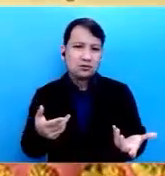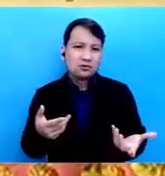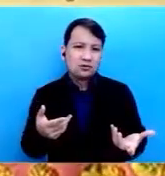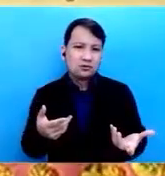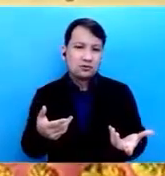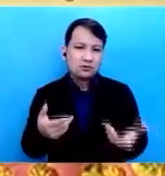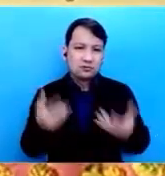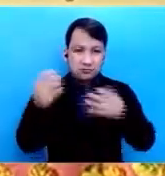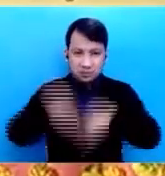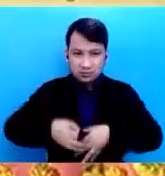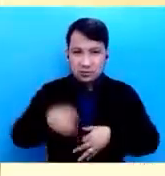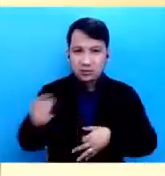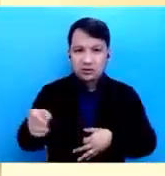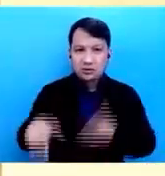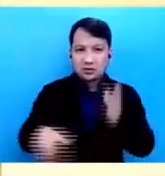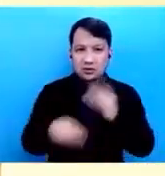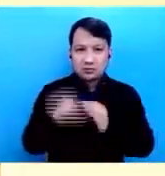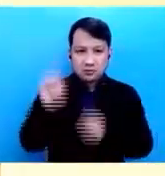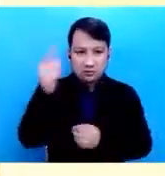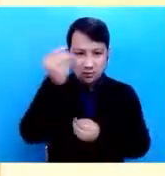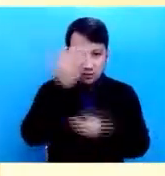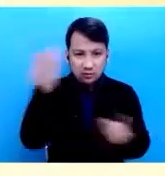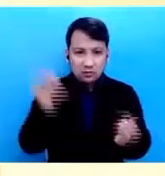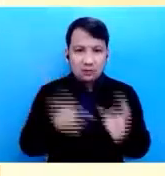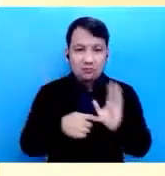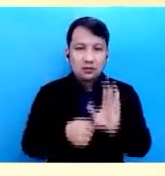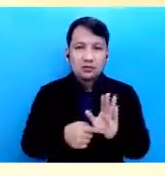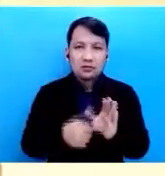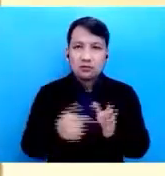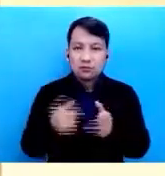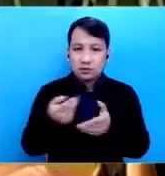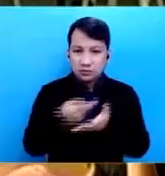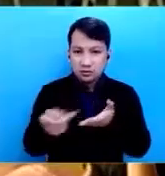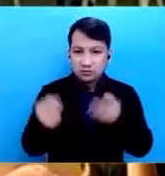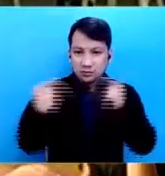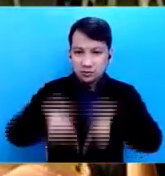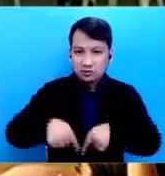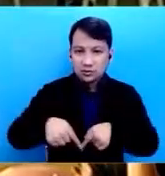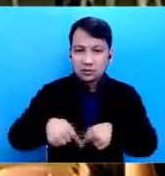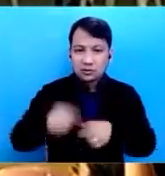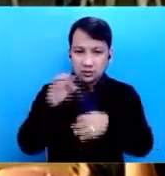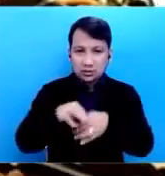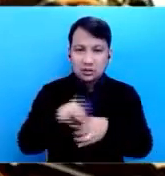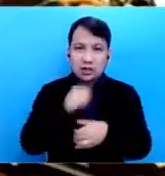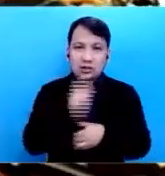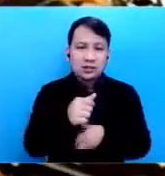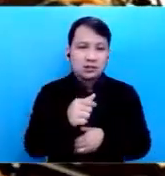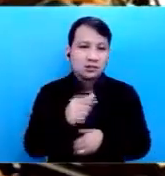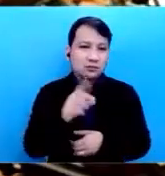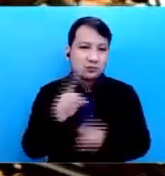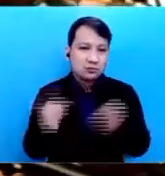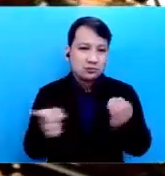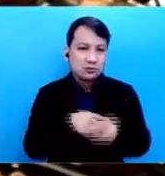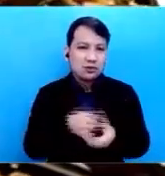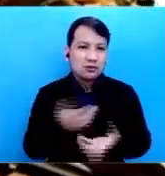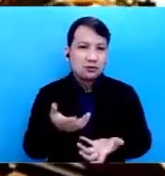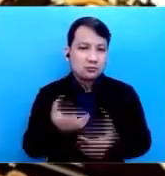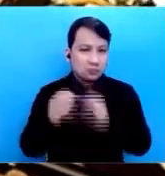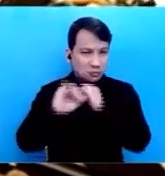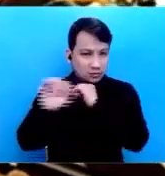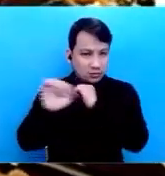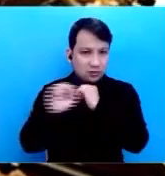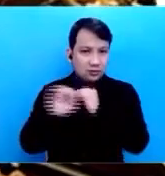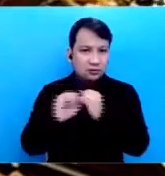Nauna na rin sinabi ni Robredo na mas gusto niyang talunin si Marcos Jr. sa eleksyon kaysa ma-disqualify ito. As far as the campaign and as far